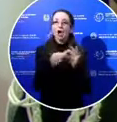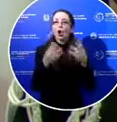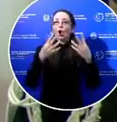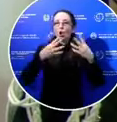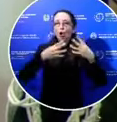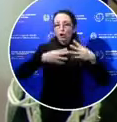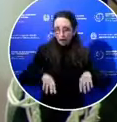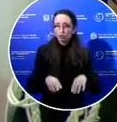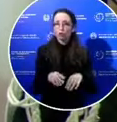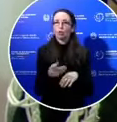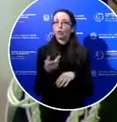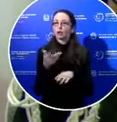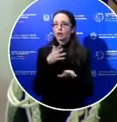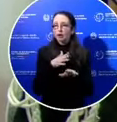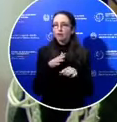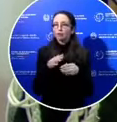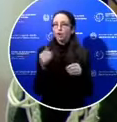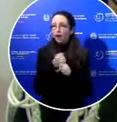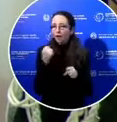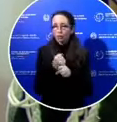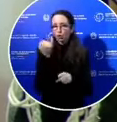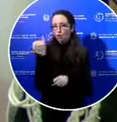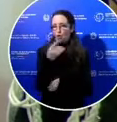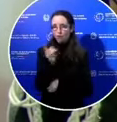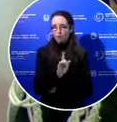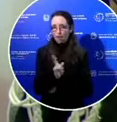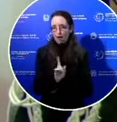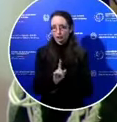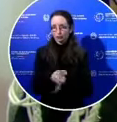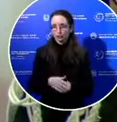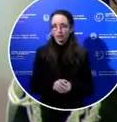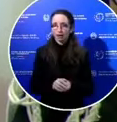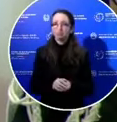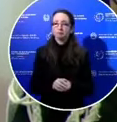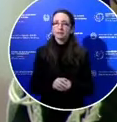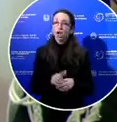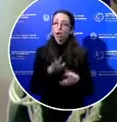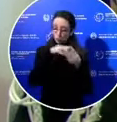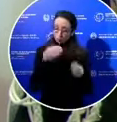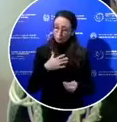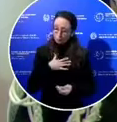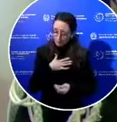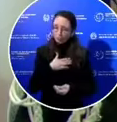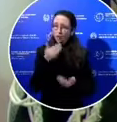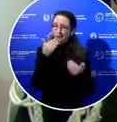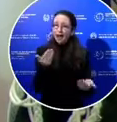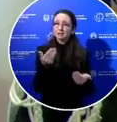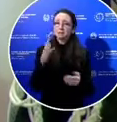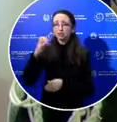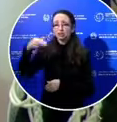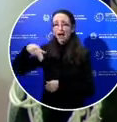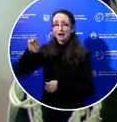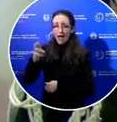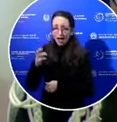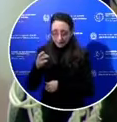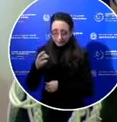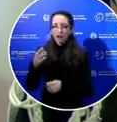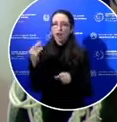nulla semplice. Ringrazio chiaramente non solo il mio staff, ma anche il CNR per il lavoro svolto, che è